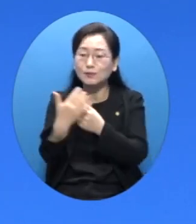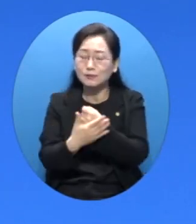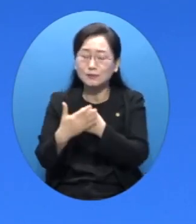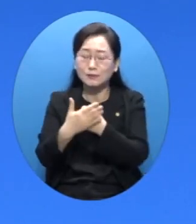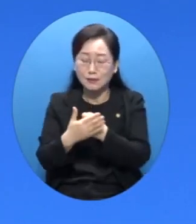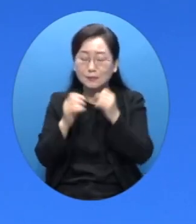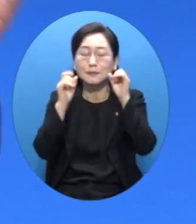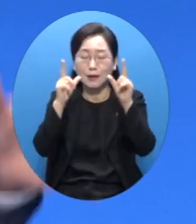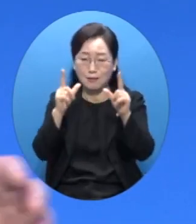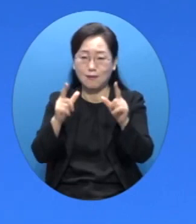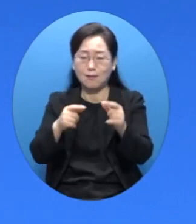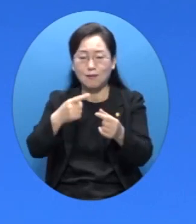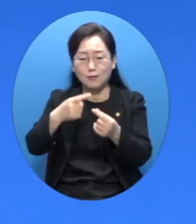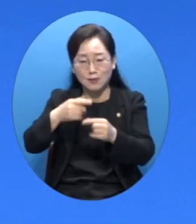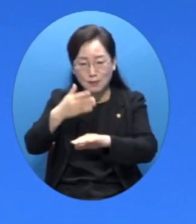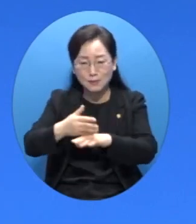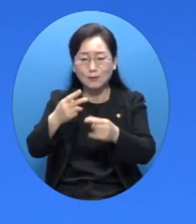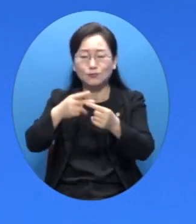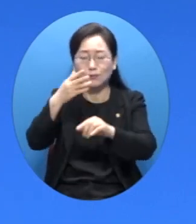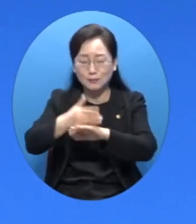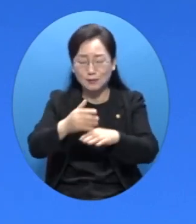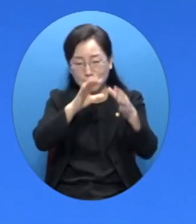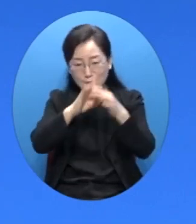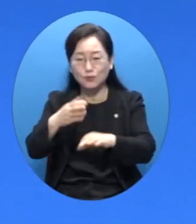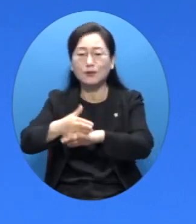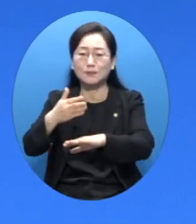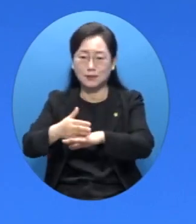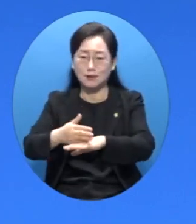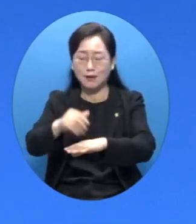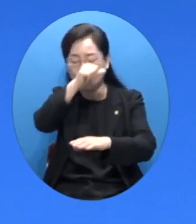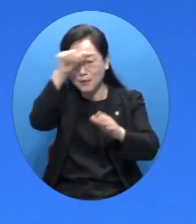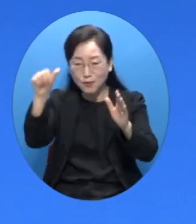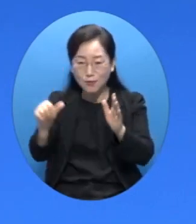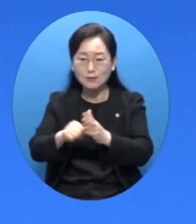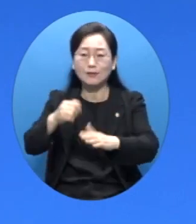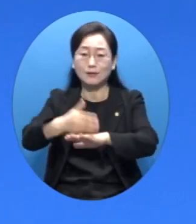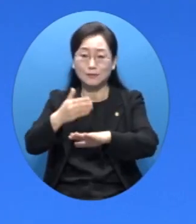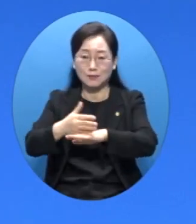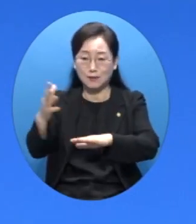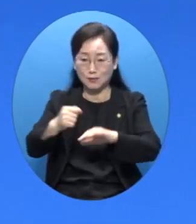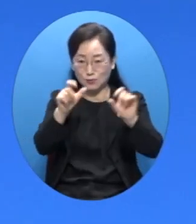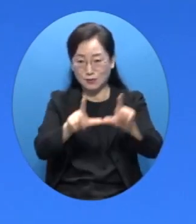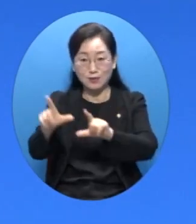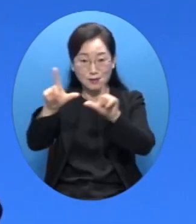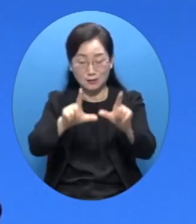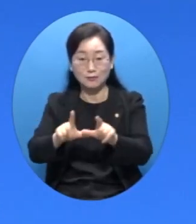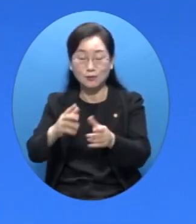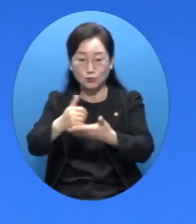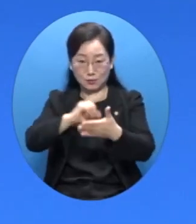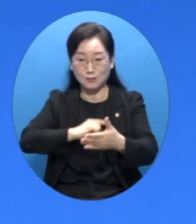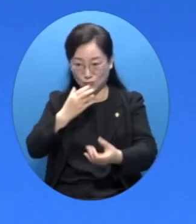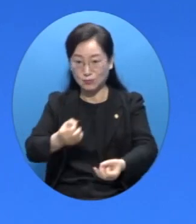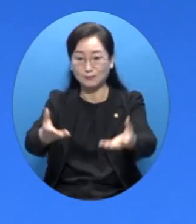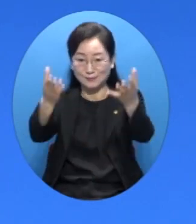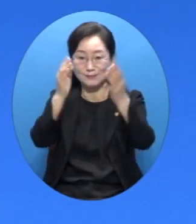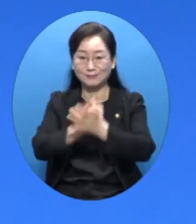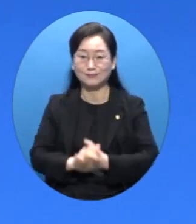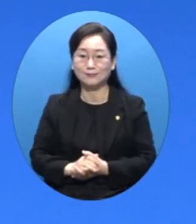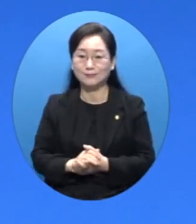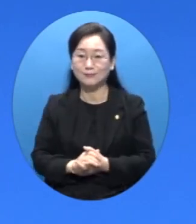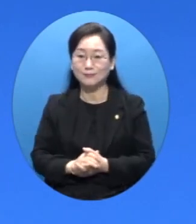것을 알고 첫째도 감사, 둘째도 감사, 마지막도 감사, 한평생 감사의 삶을 살아가는 여러분 모두 되기를 주님의 이름으로